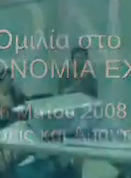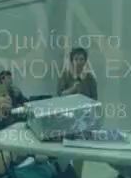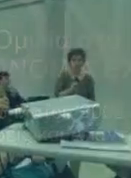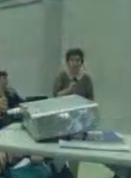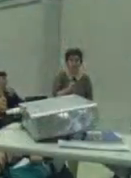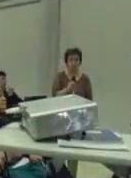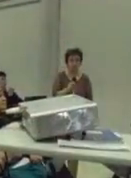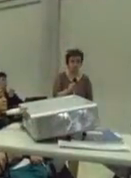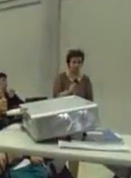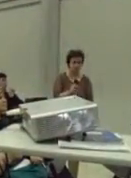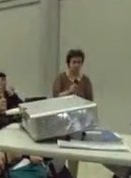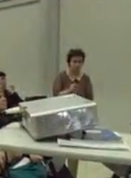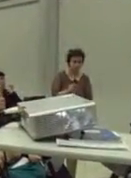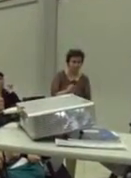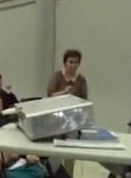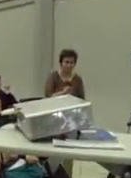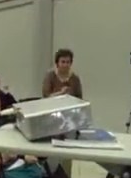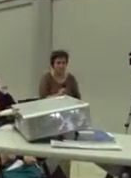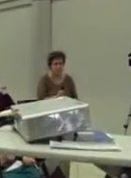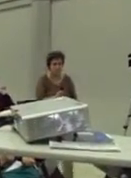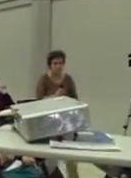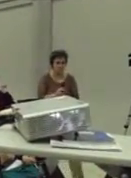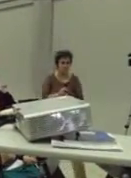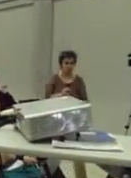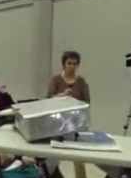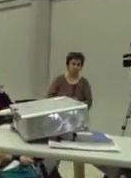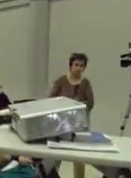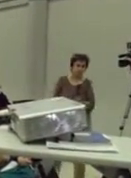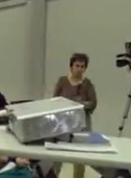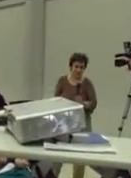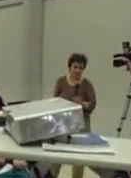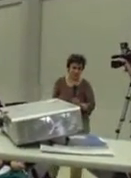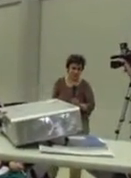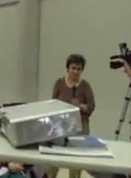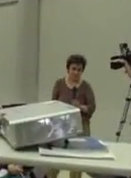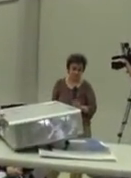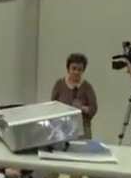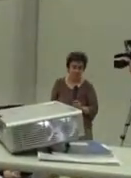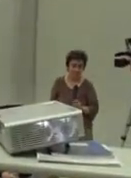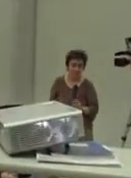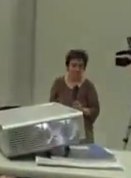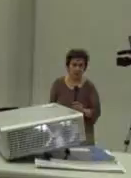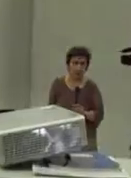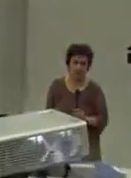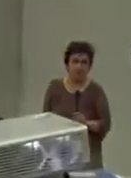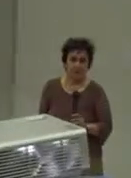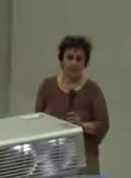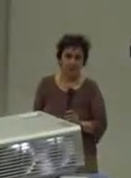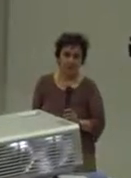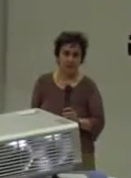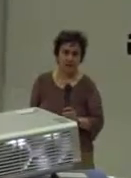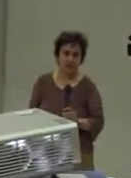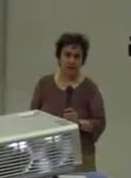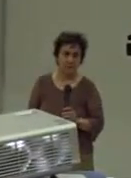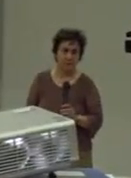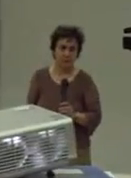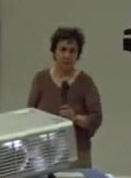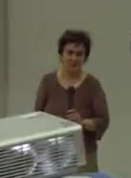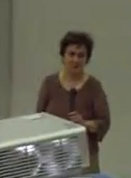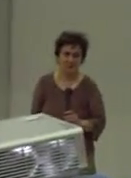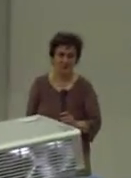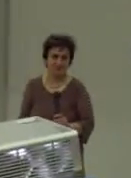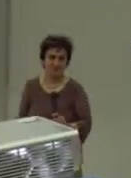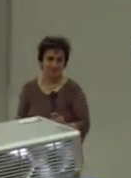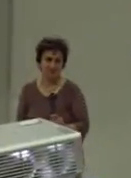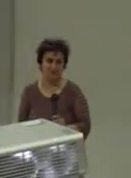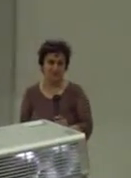καλεσμένοι με δύο παιδιά χρόνια. Ο γιος μου έχει κλασικό αυτισμό. Και η μικρή μου